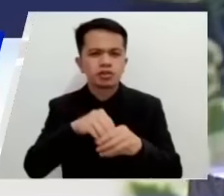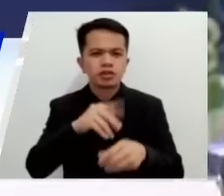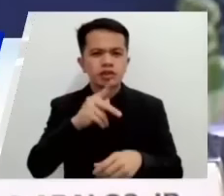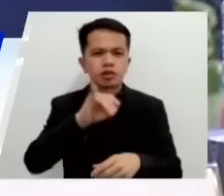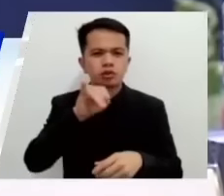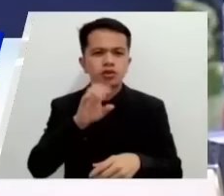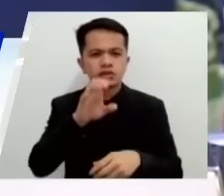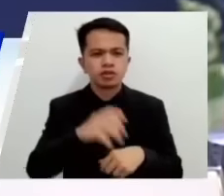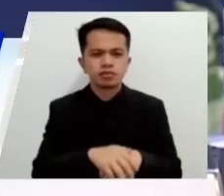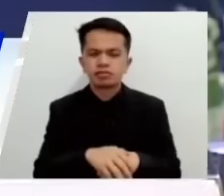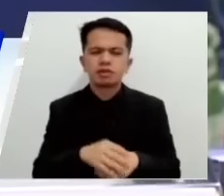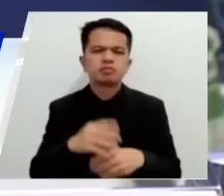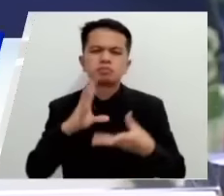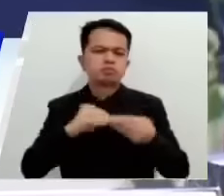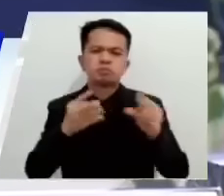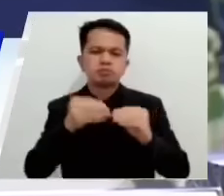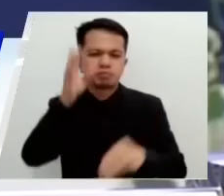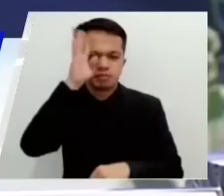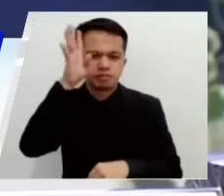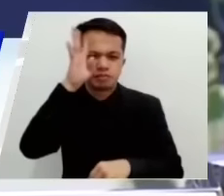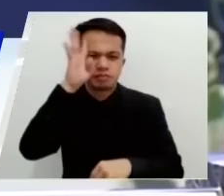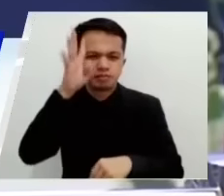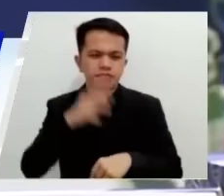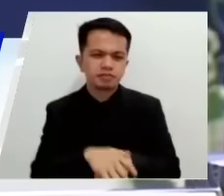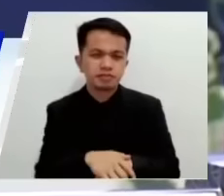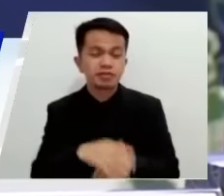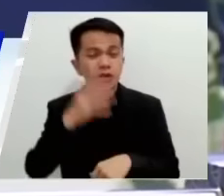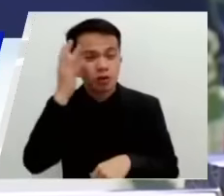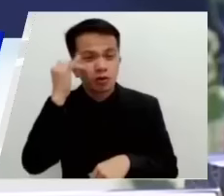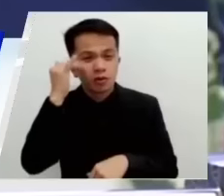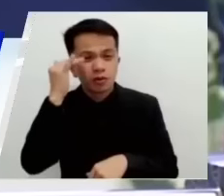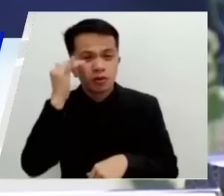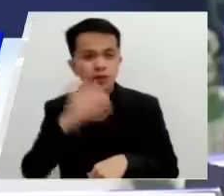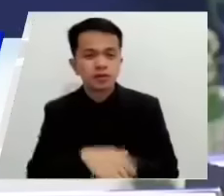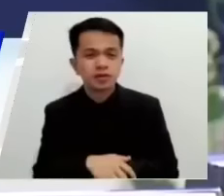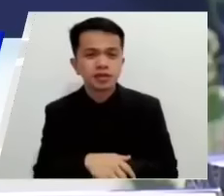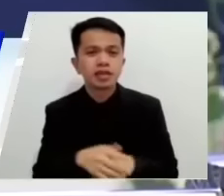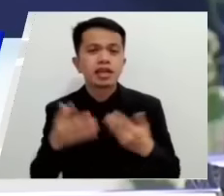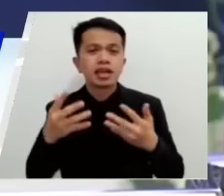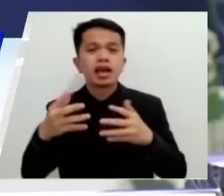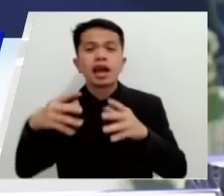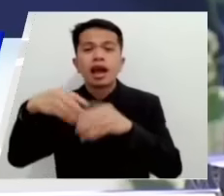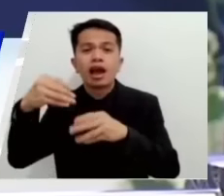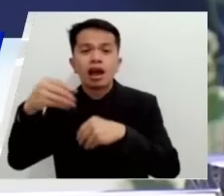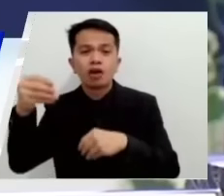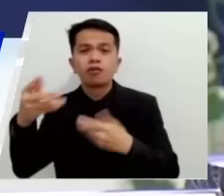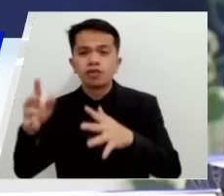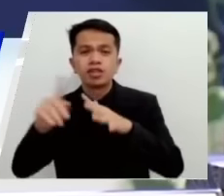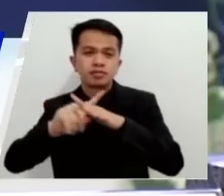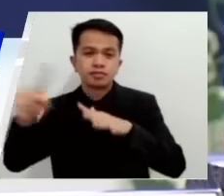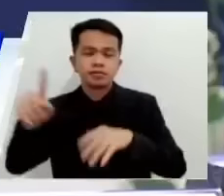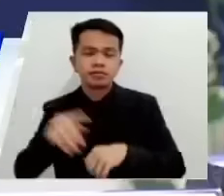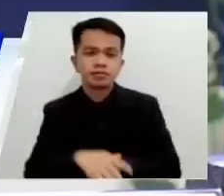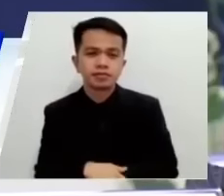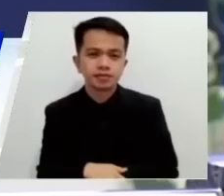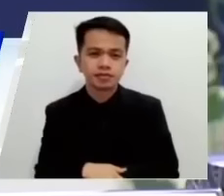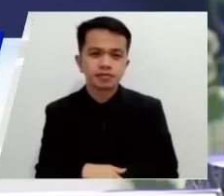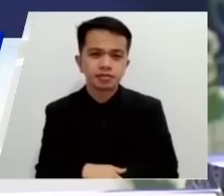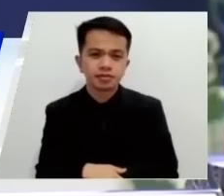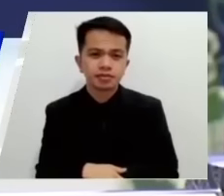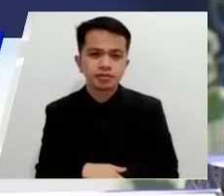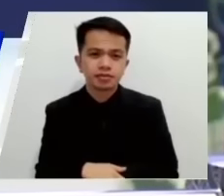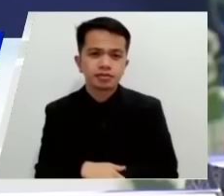yun. Alam niyo kung bakit? Eh nasa labas ka na, di tumakas ka na. Ang tagal yung